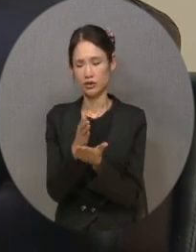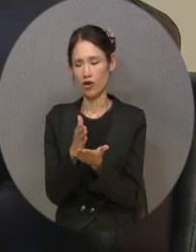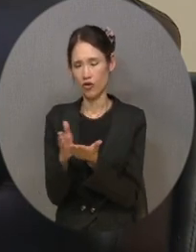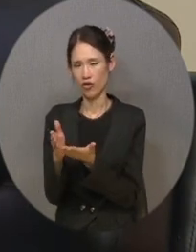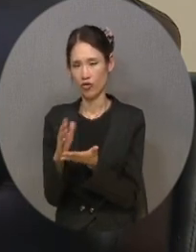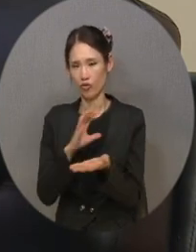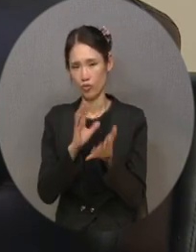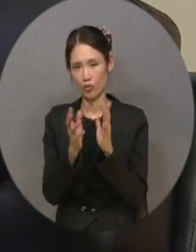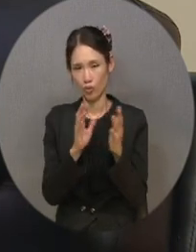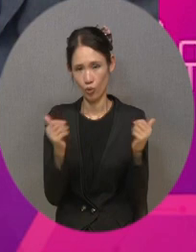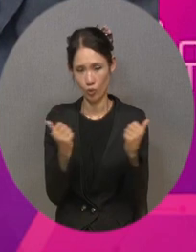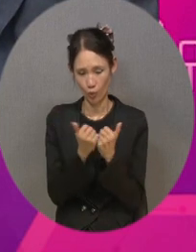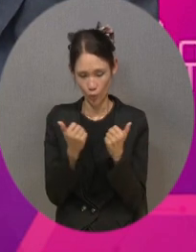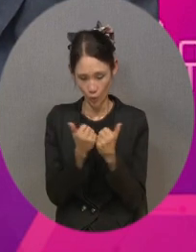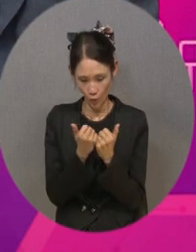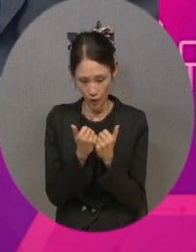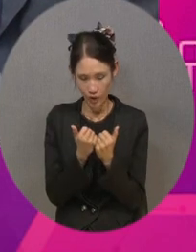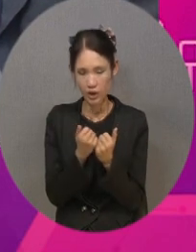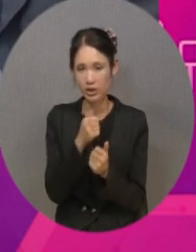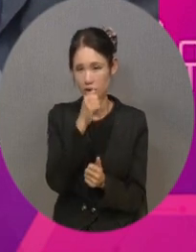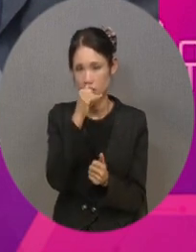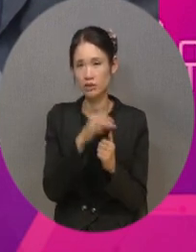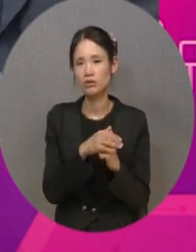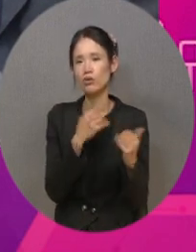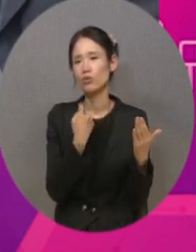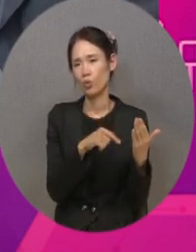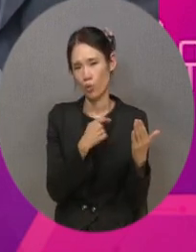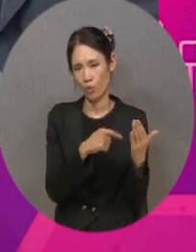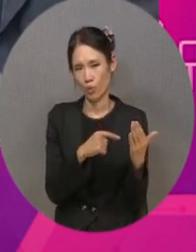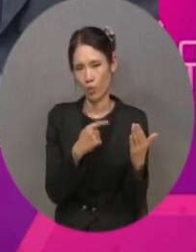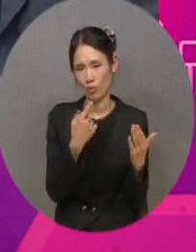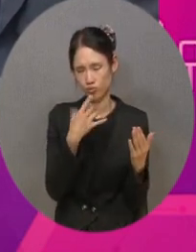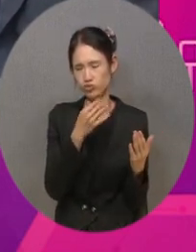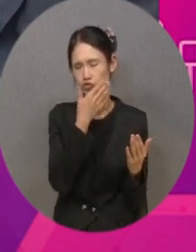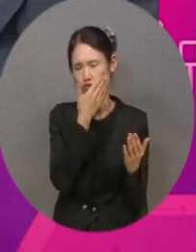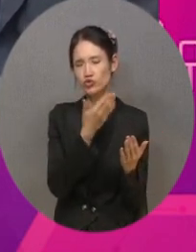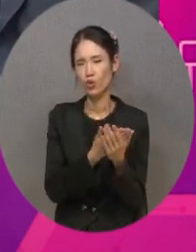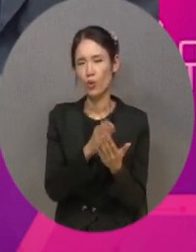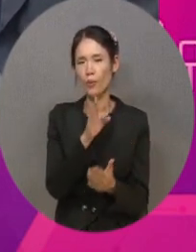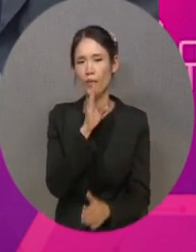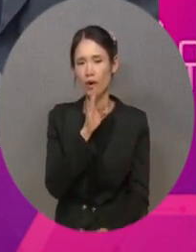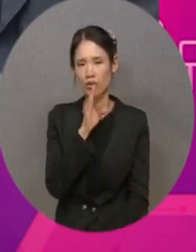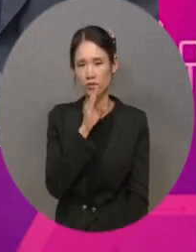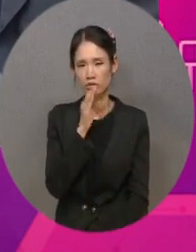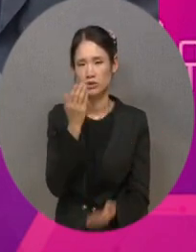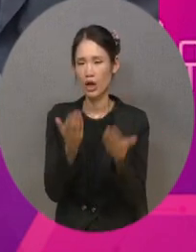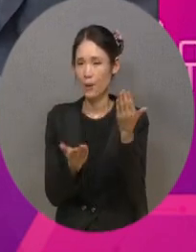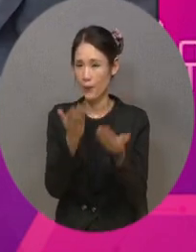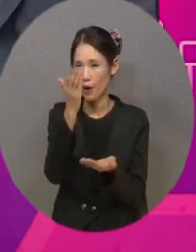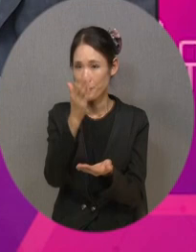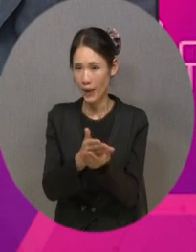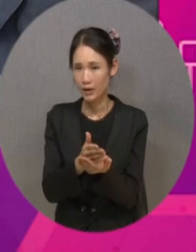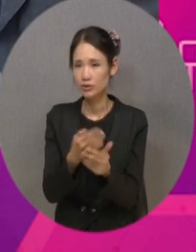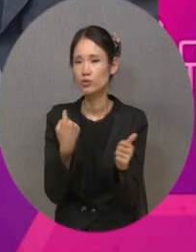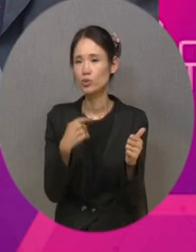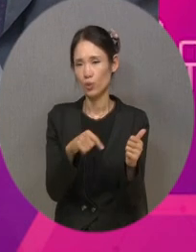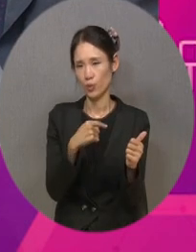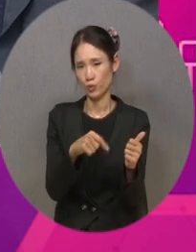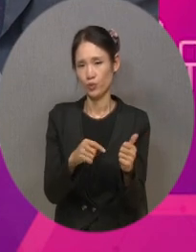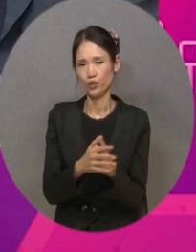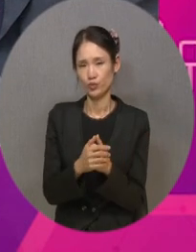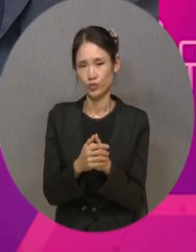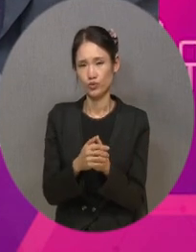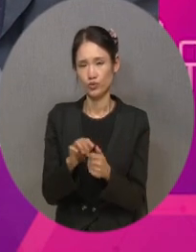분야별로 토의를 하는데 교육은 물론 중요한 분야이고요. 차별 없는 교육이 이루어져야 하니까